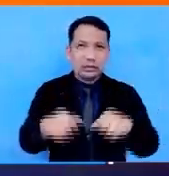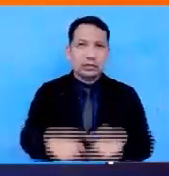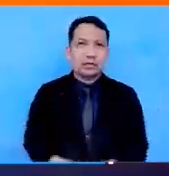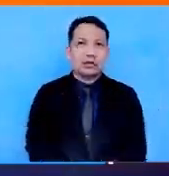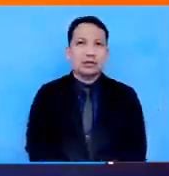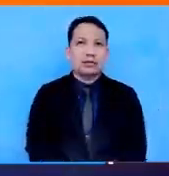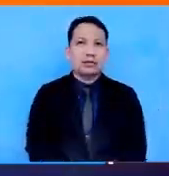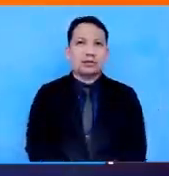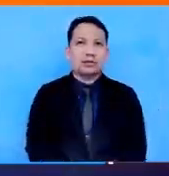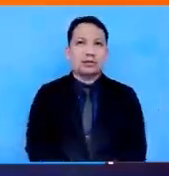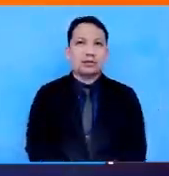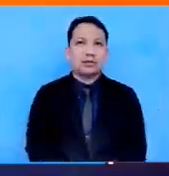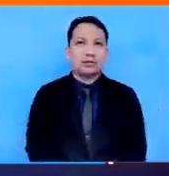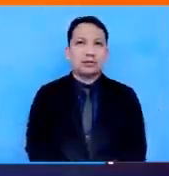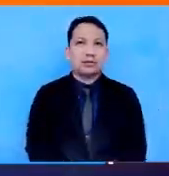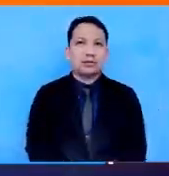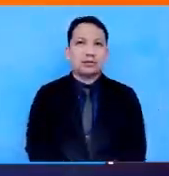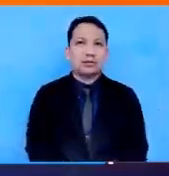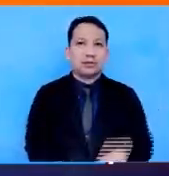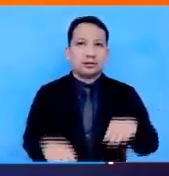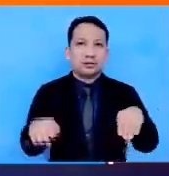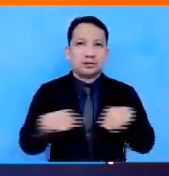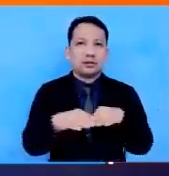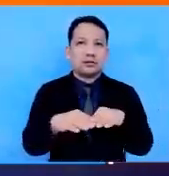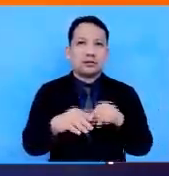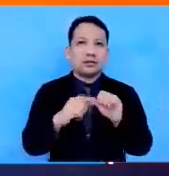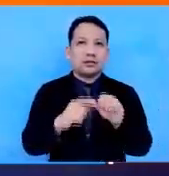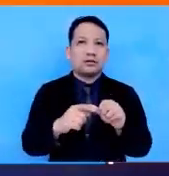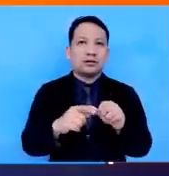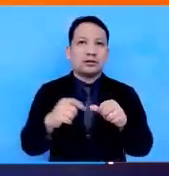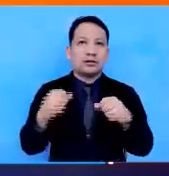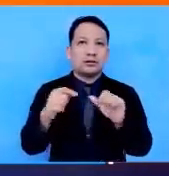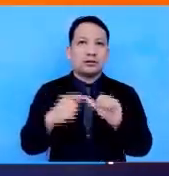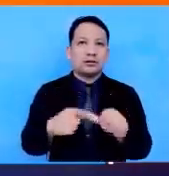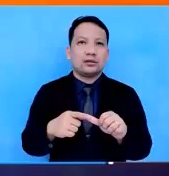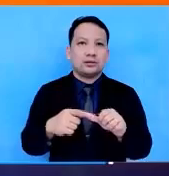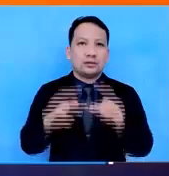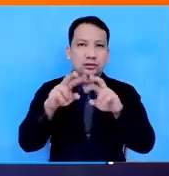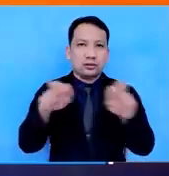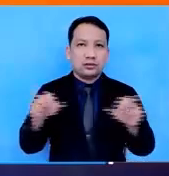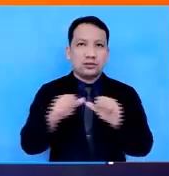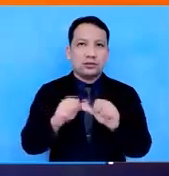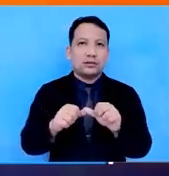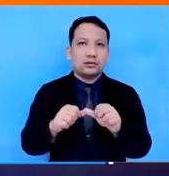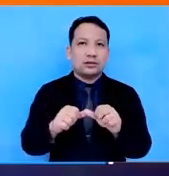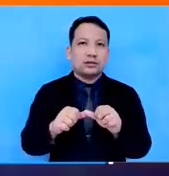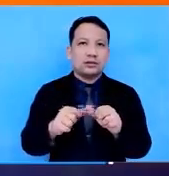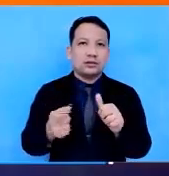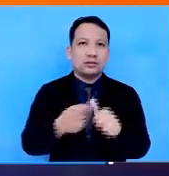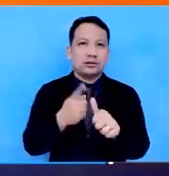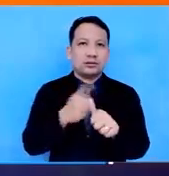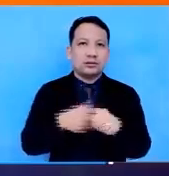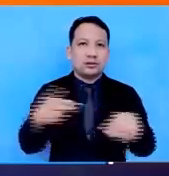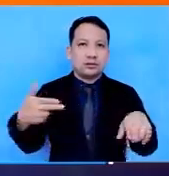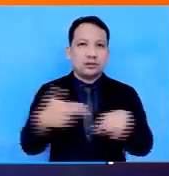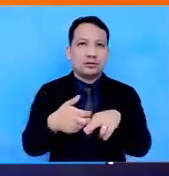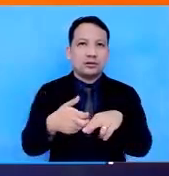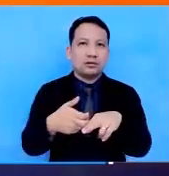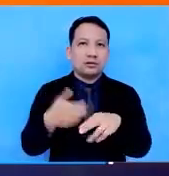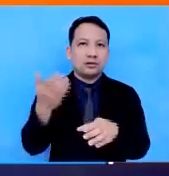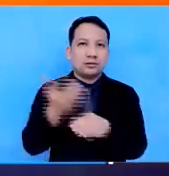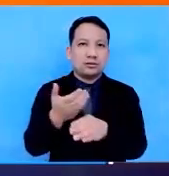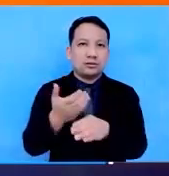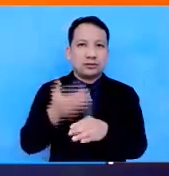sa gipin ng lalaki, hinarang na ng ibang motorista ang rider. Lumabas sa investigasyon na unang binangga ng rider ang kotse ng